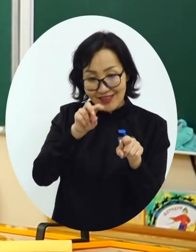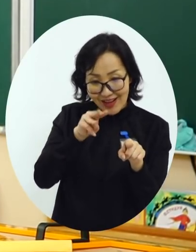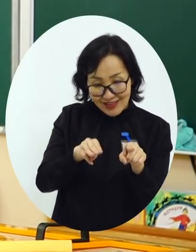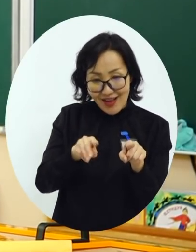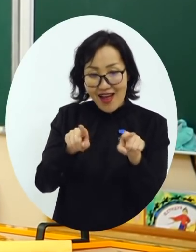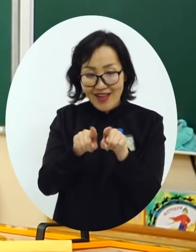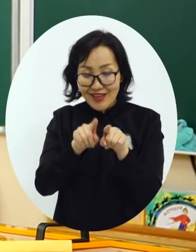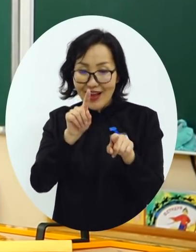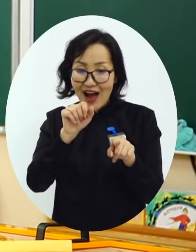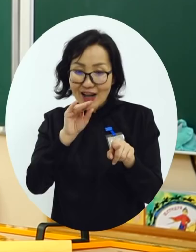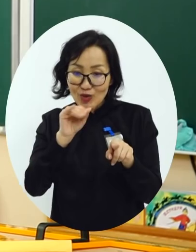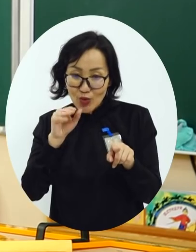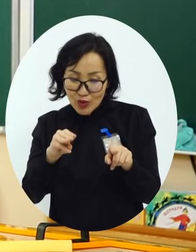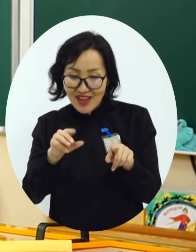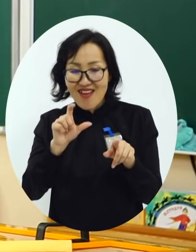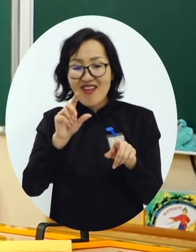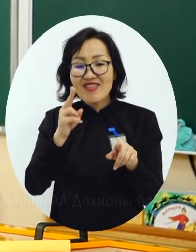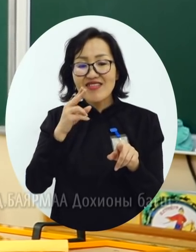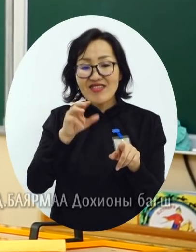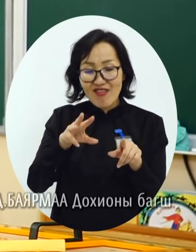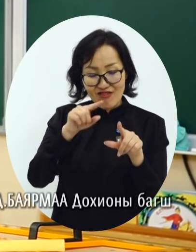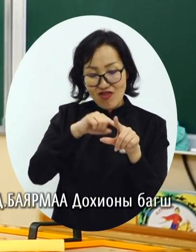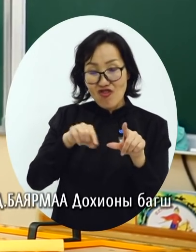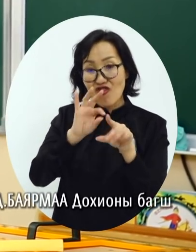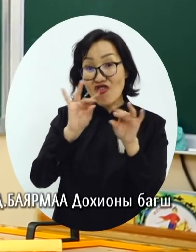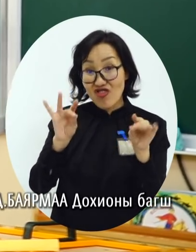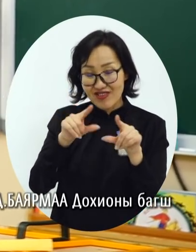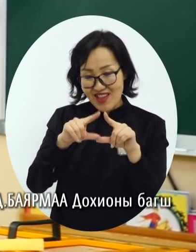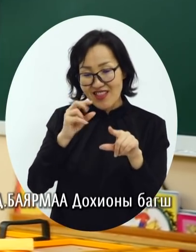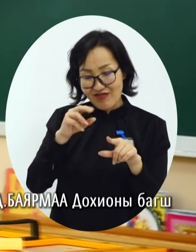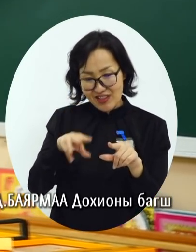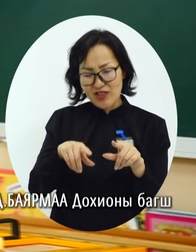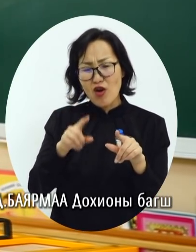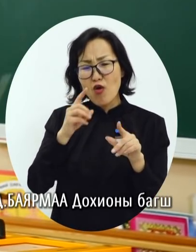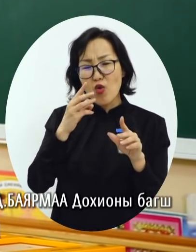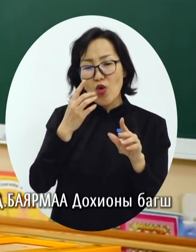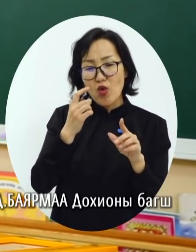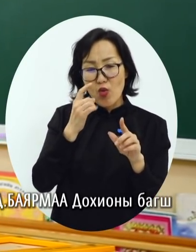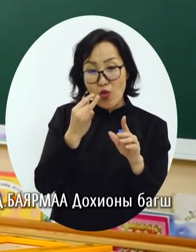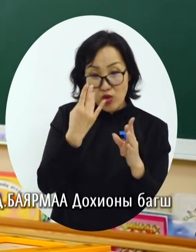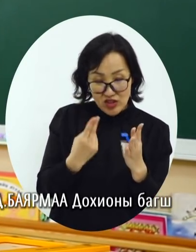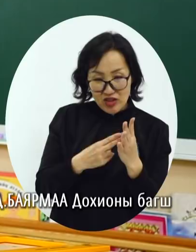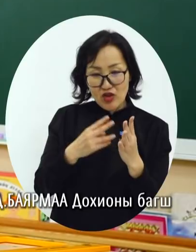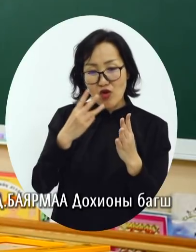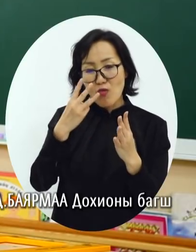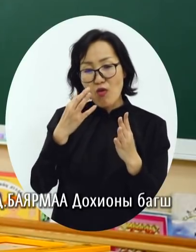хажууд, элдв талт, тэгш өнцөгт, мохоо өнцөгт, хурц өнцөгтөд